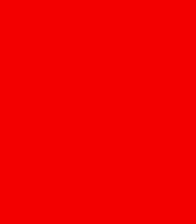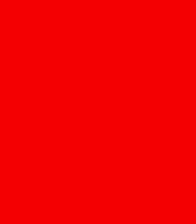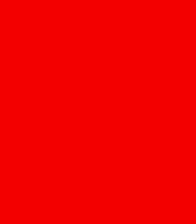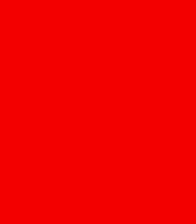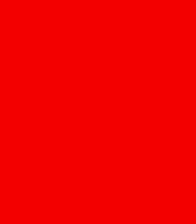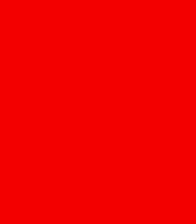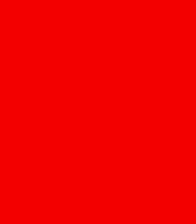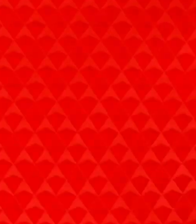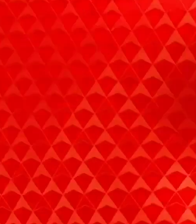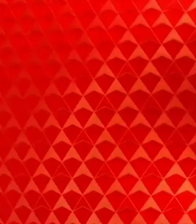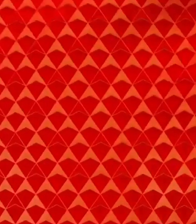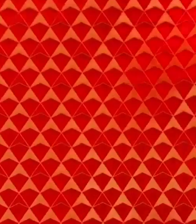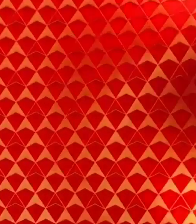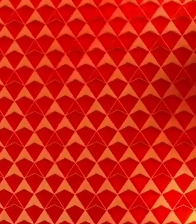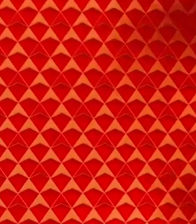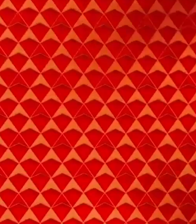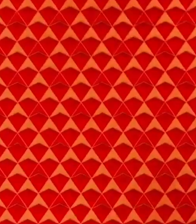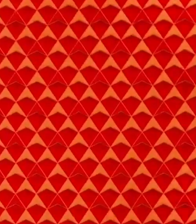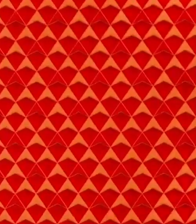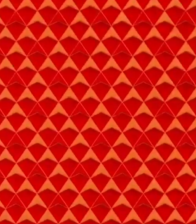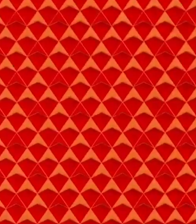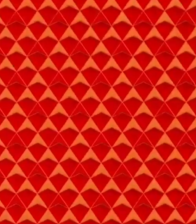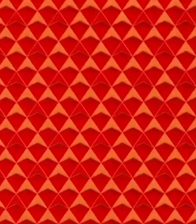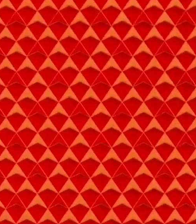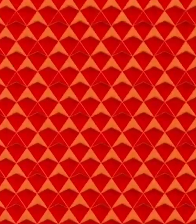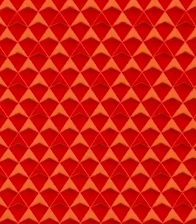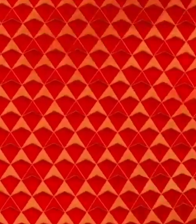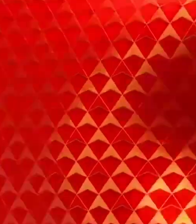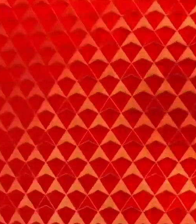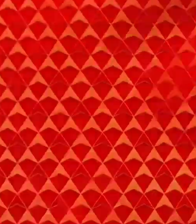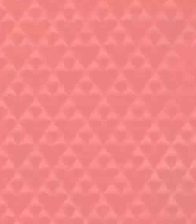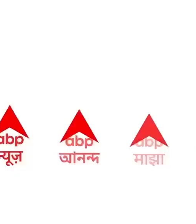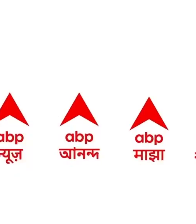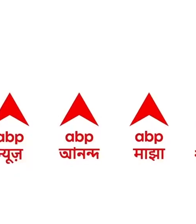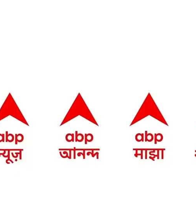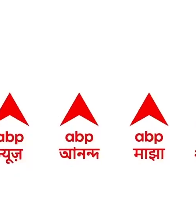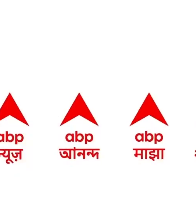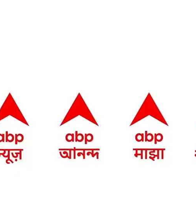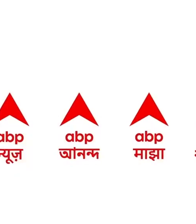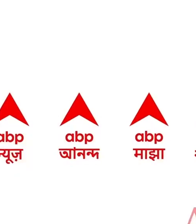एबीपी न्यूज़ आपको रखे आगे।